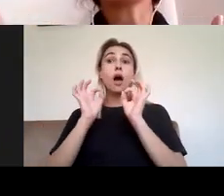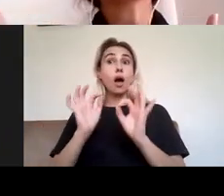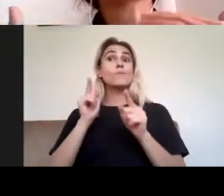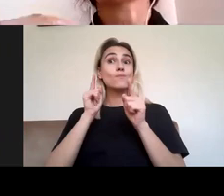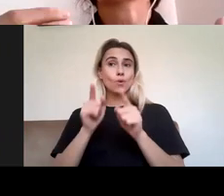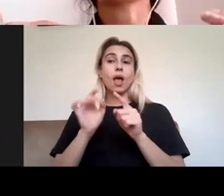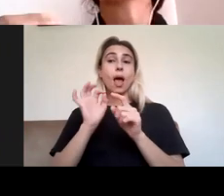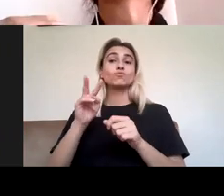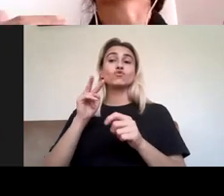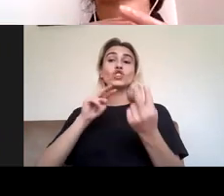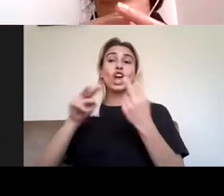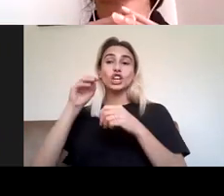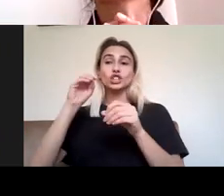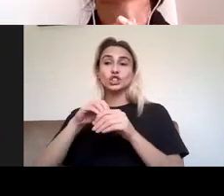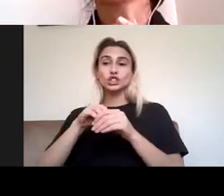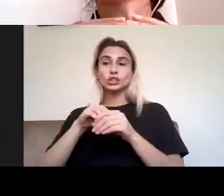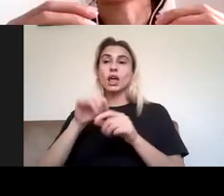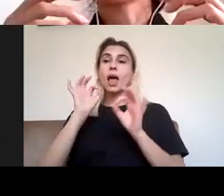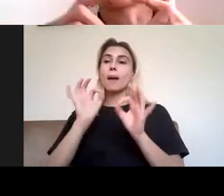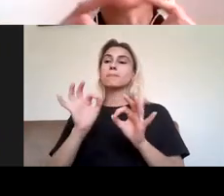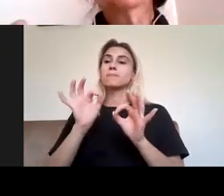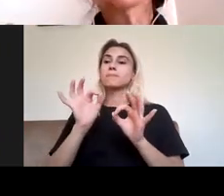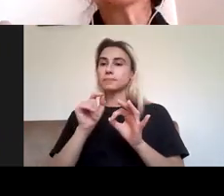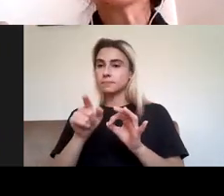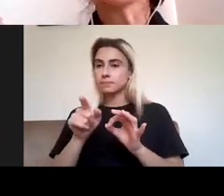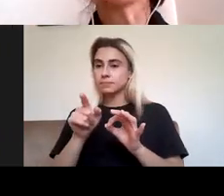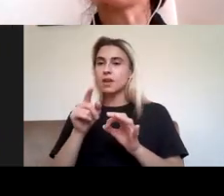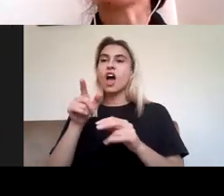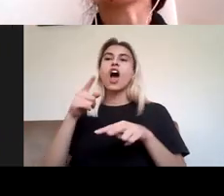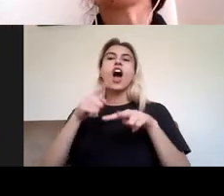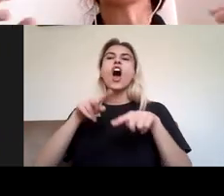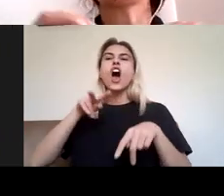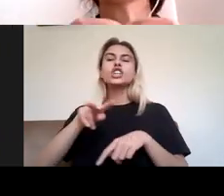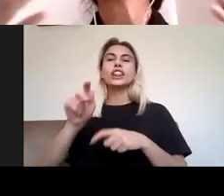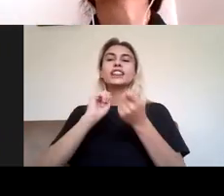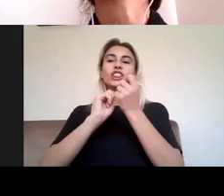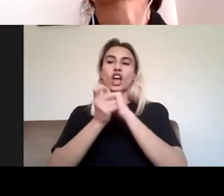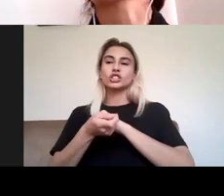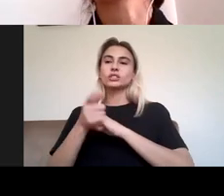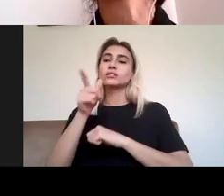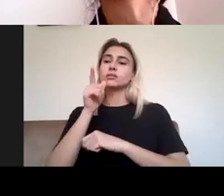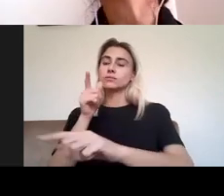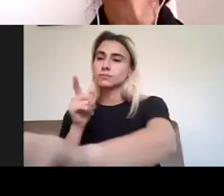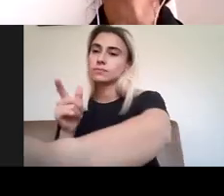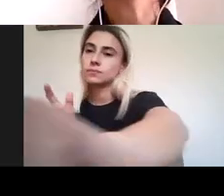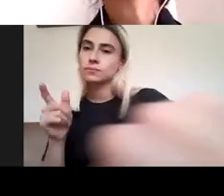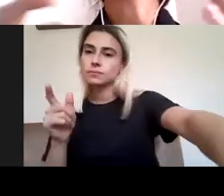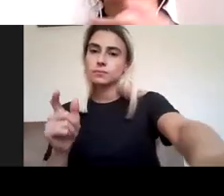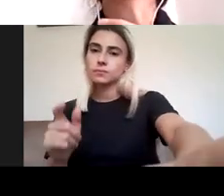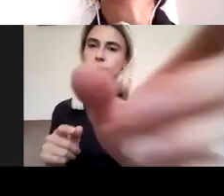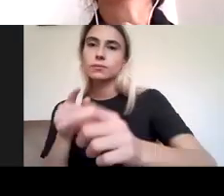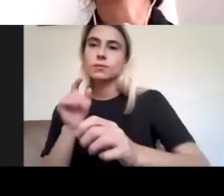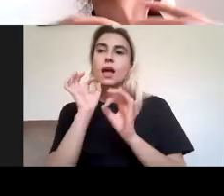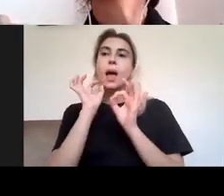hem şehir içi hem de şehirler arası araçlardaki taşıma modlarındaki değişiklikler işi birazcık daha kompleks hale getiriyor.